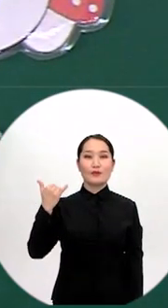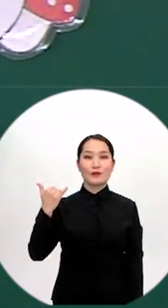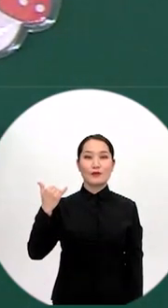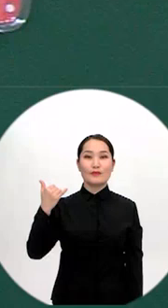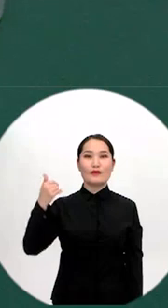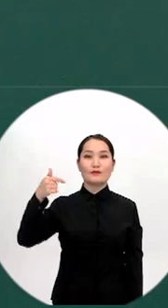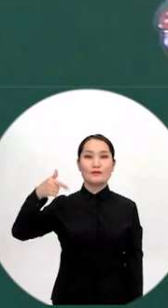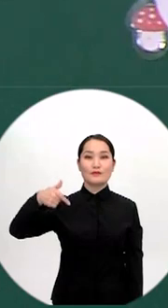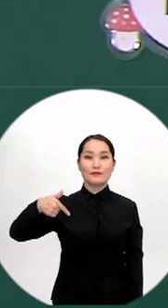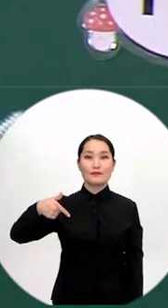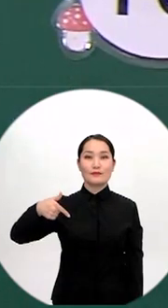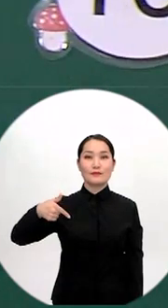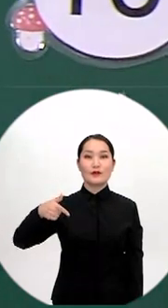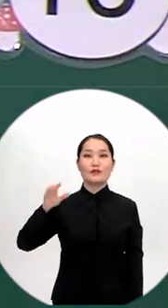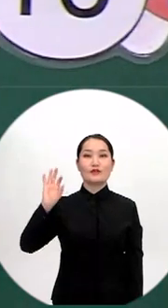Ко.